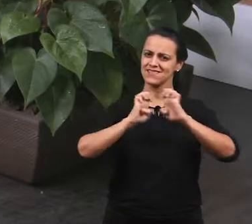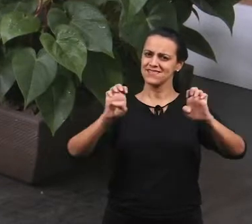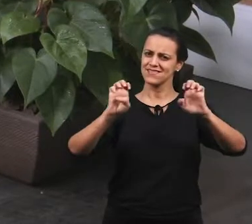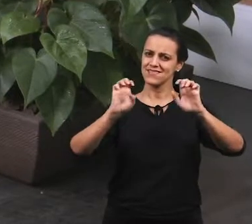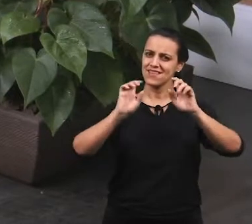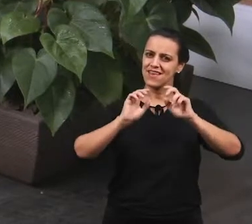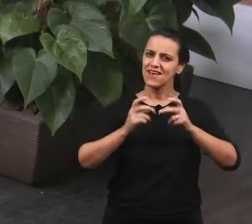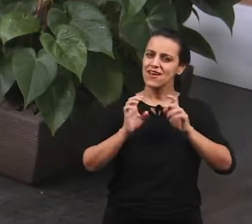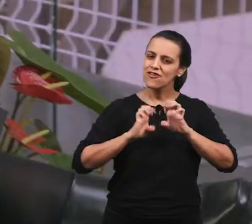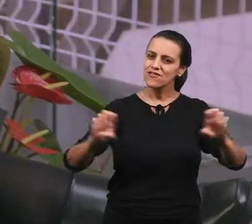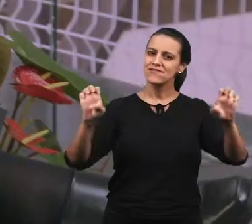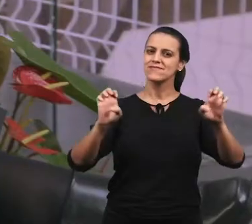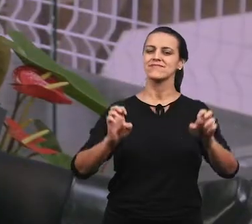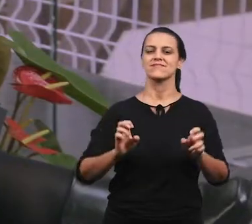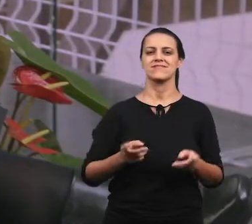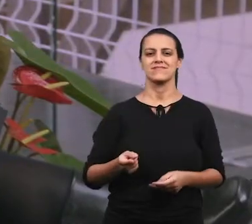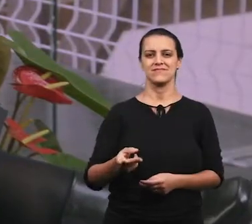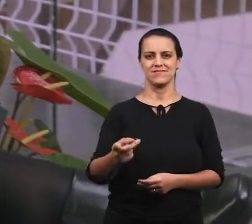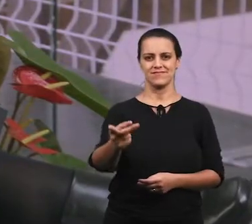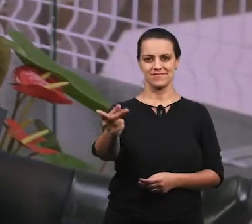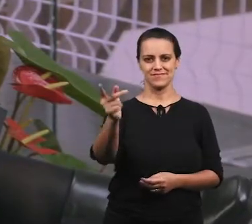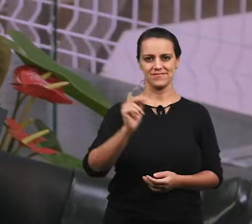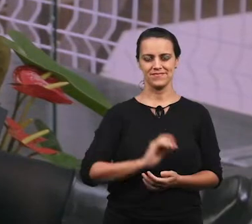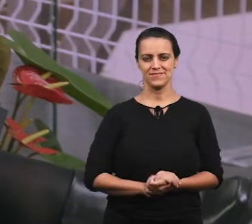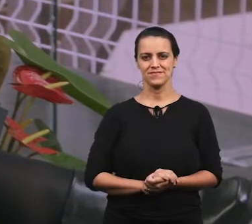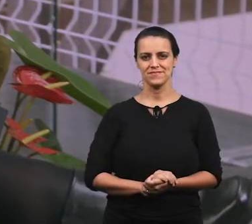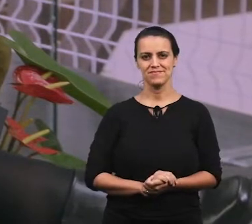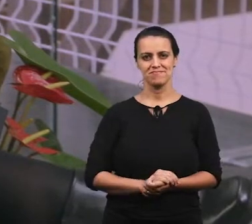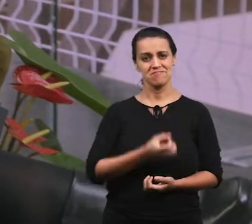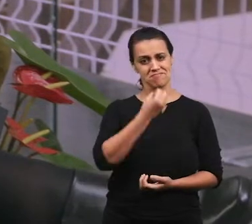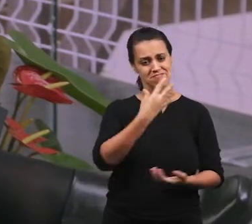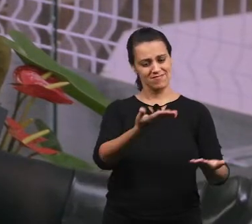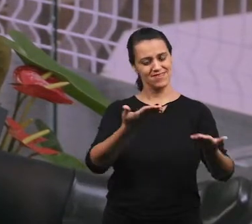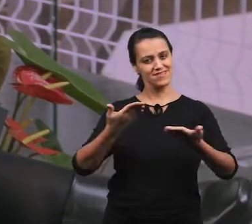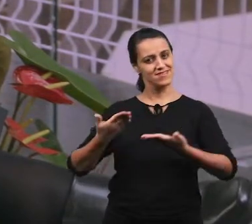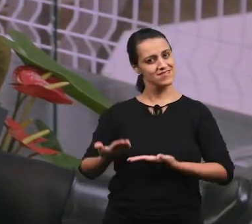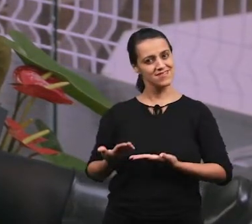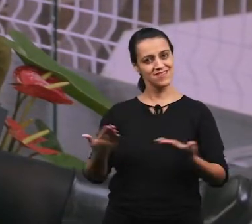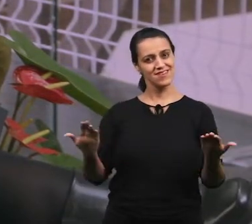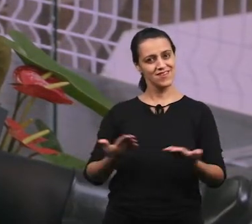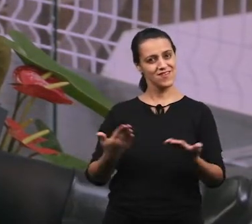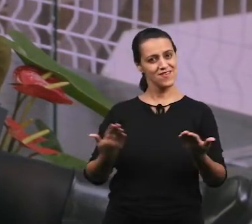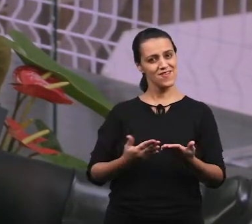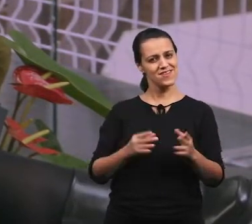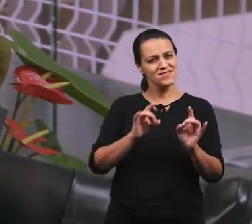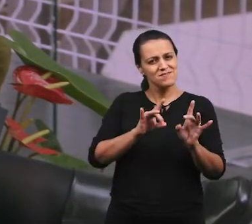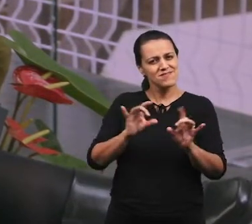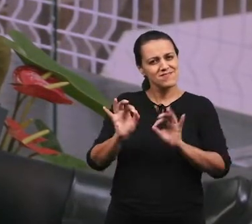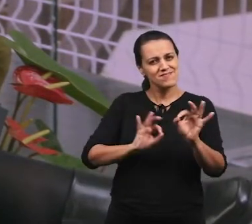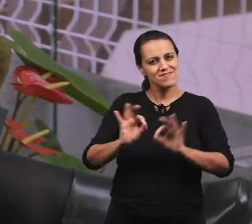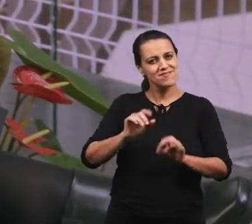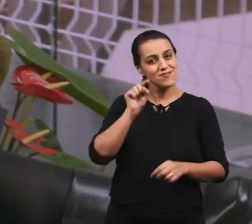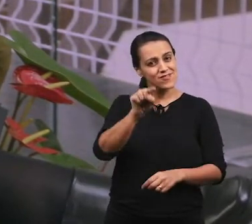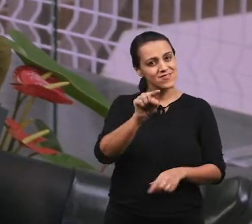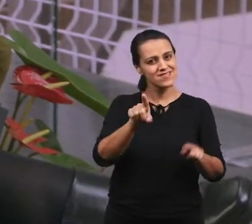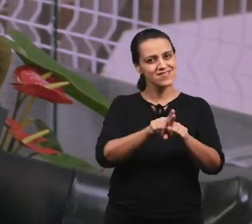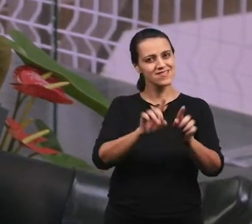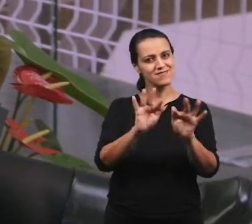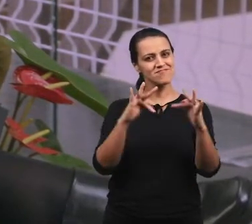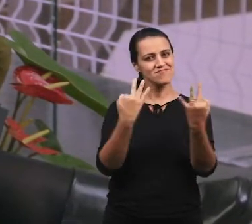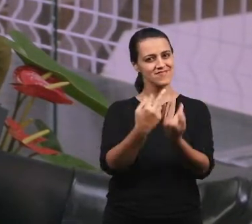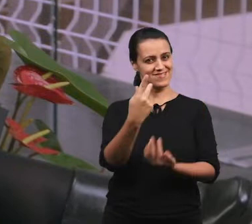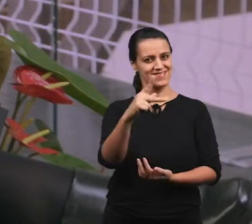Маранафа, провозглашая Вечное Евангелие. Добро пожаловать на нашу программу, которая создана для вас и для вашей